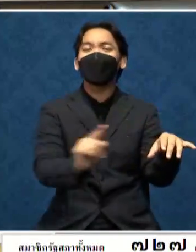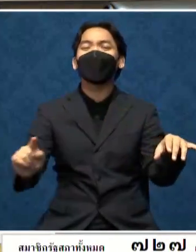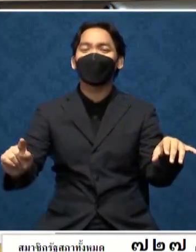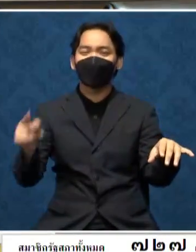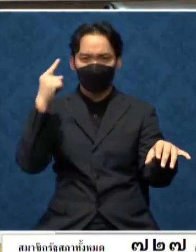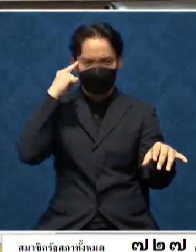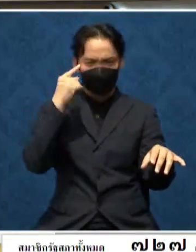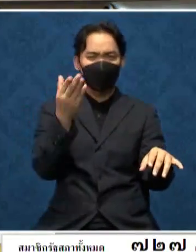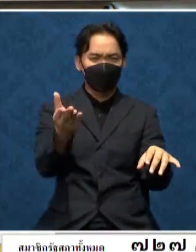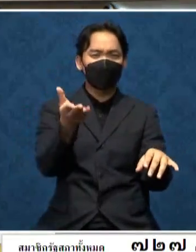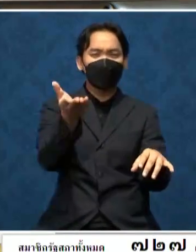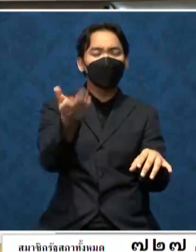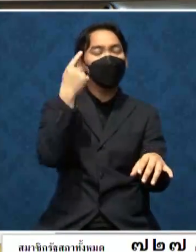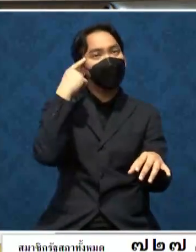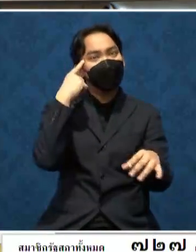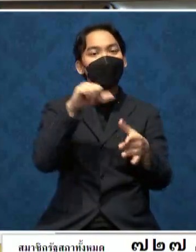พัฒนา